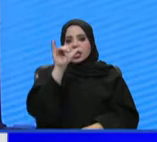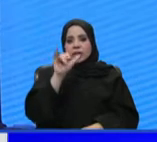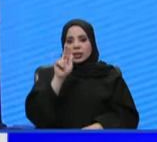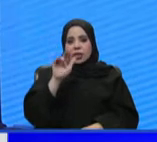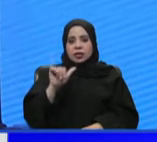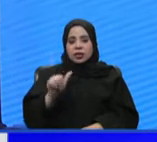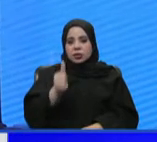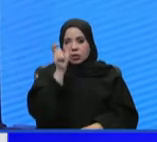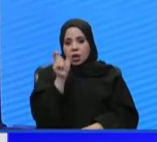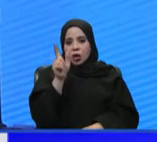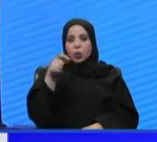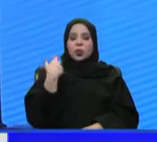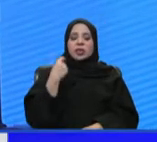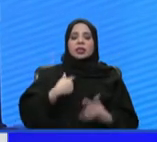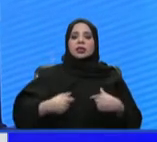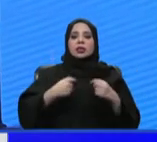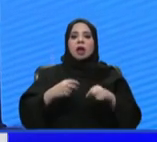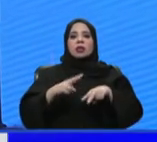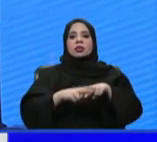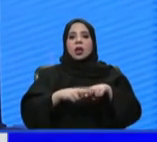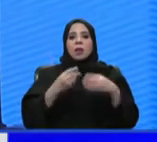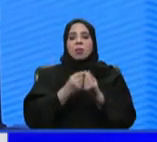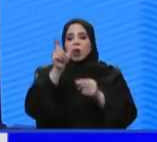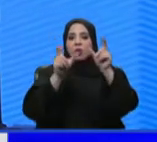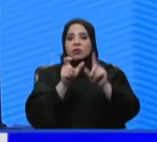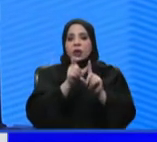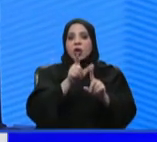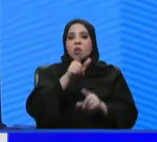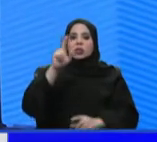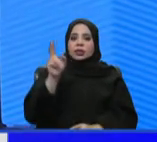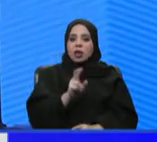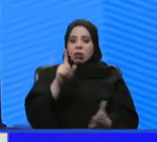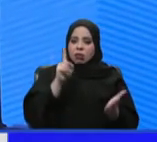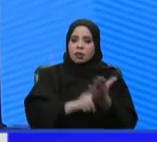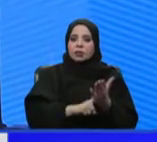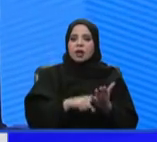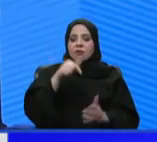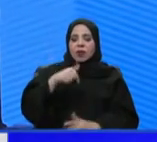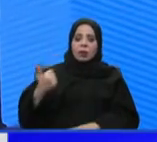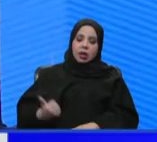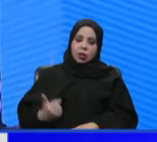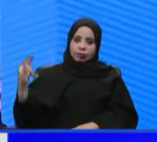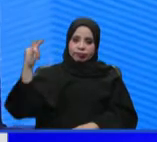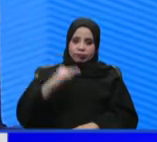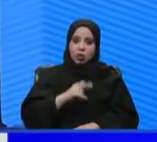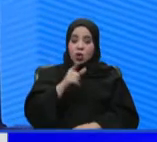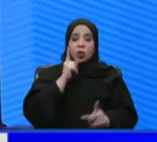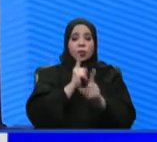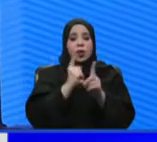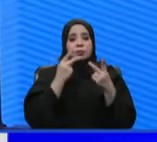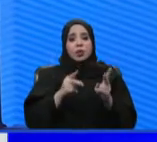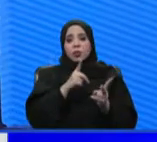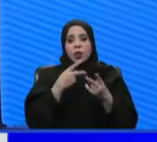نيتسان هوريت وزير الصحة الإسرائيلي والوفد المرافق له، وذلك في إطار زيارته الرسمية لمملكة البحرين. وفي بداية